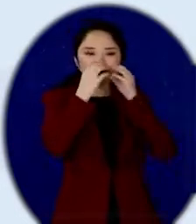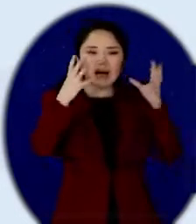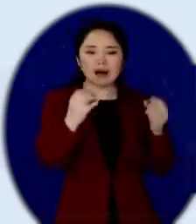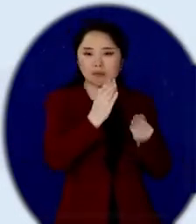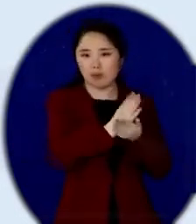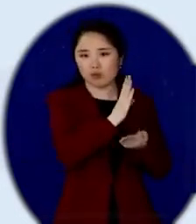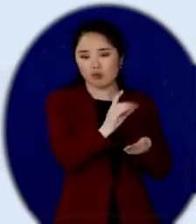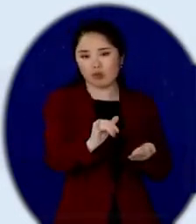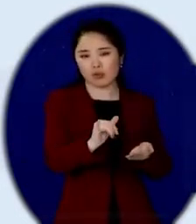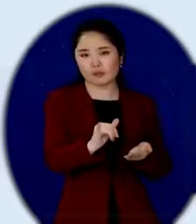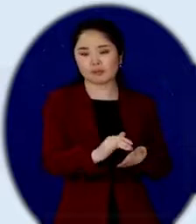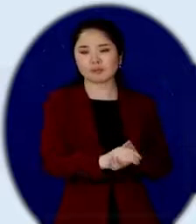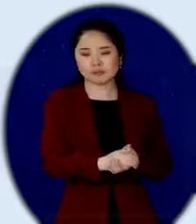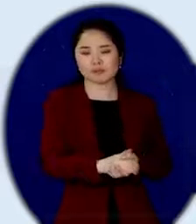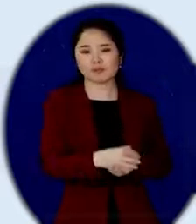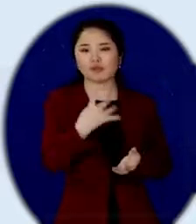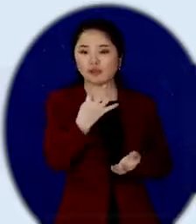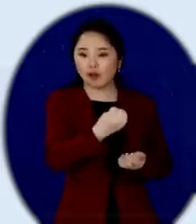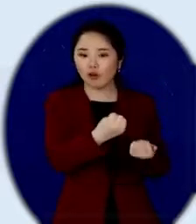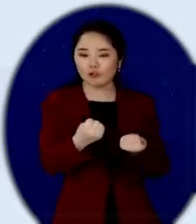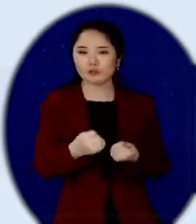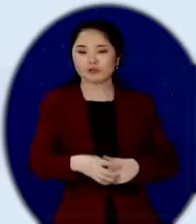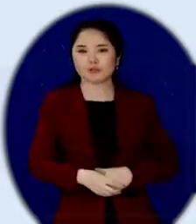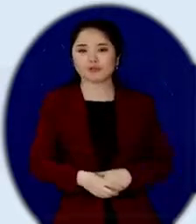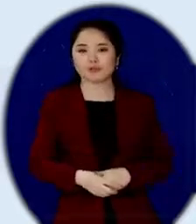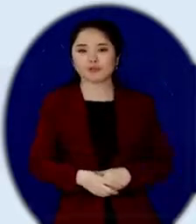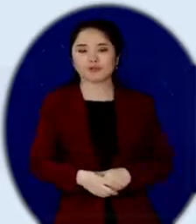вэ? Тоолоорой.